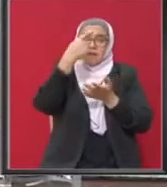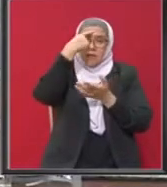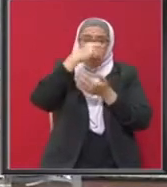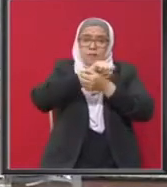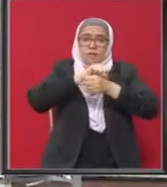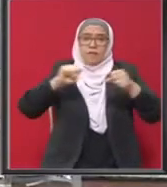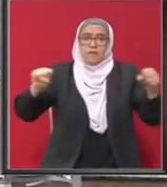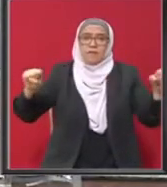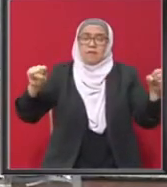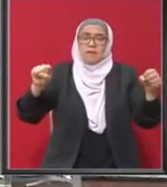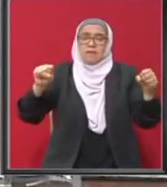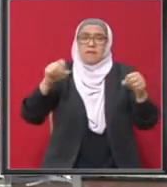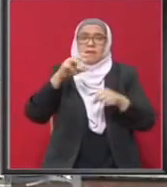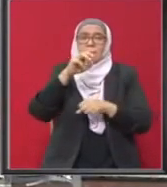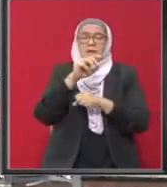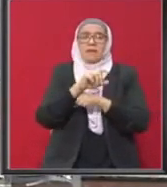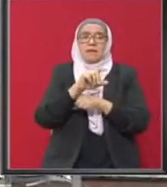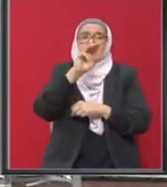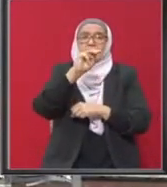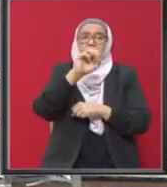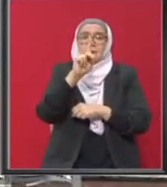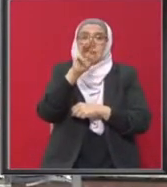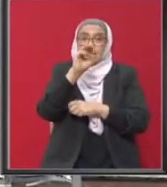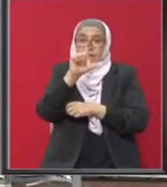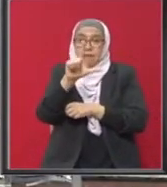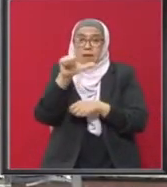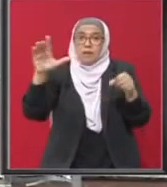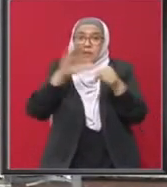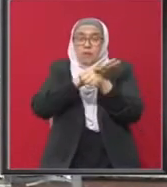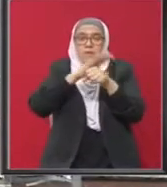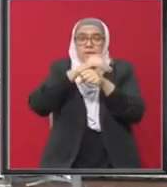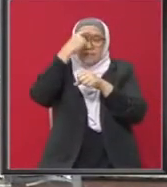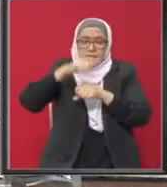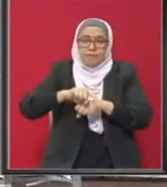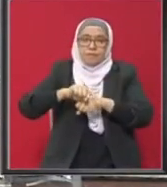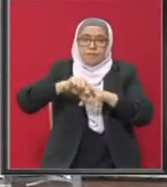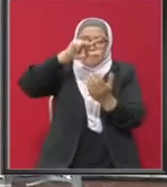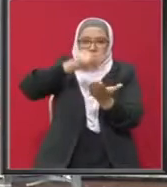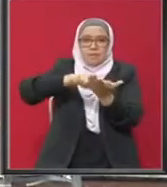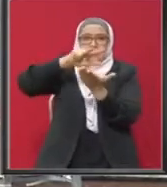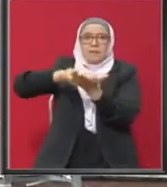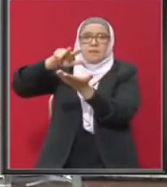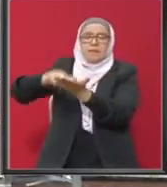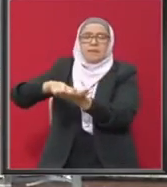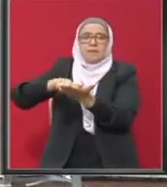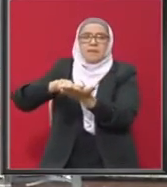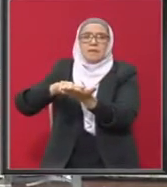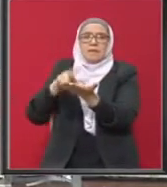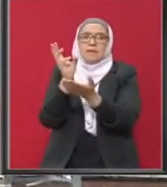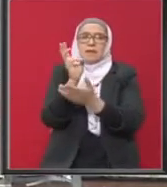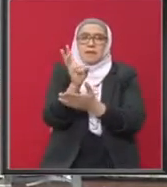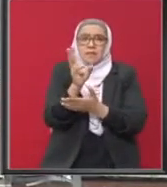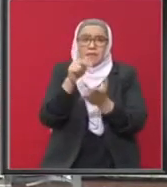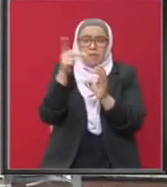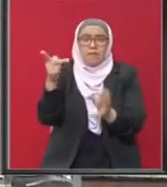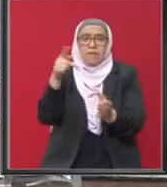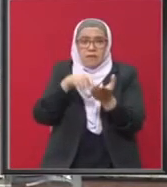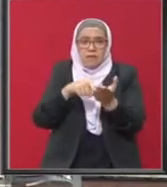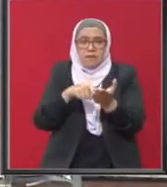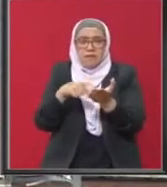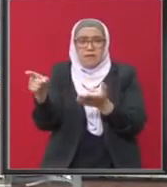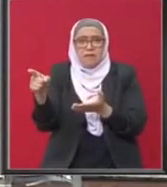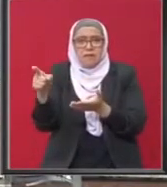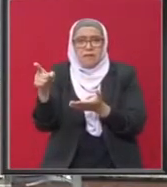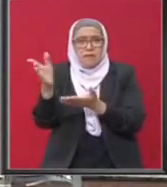menyediakan admal yang yang secukupnya Untuk pemesanan benih padi ini dan ada ketiak Kementerian